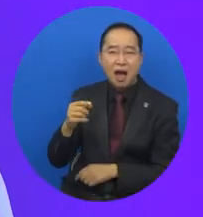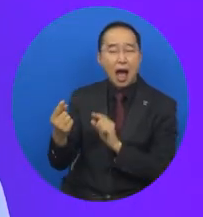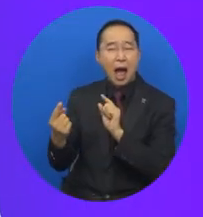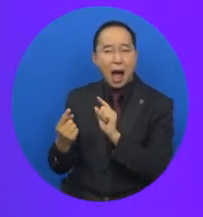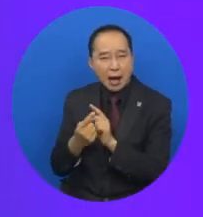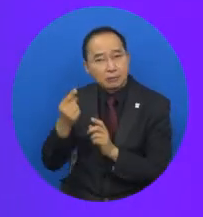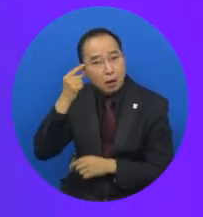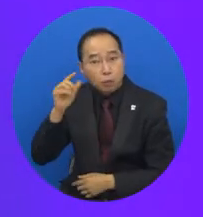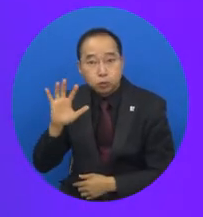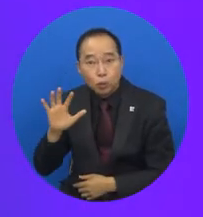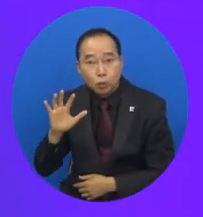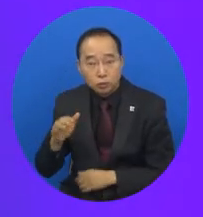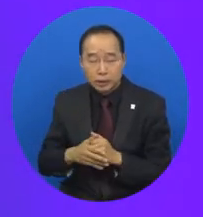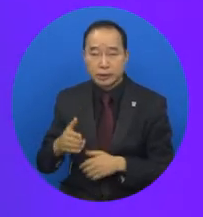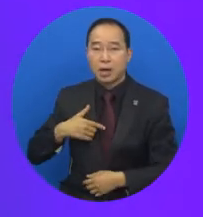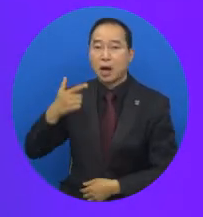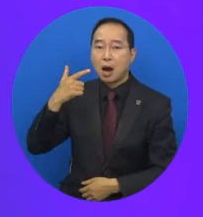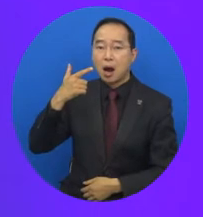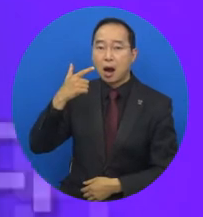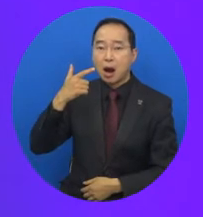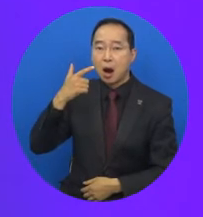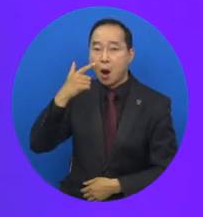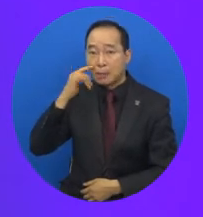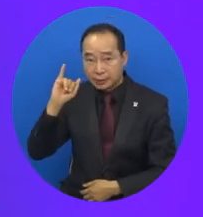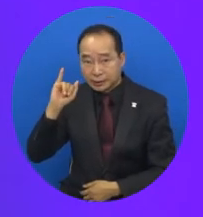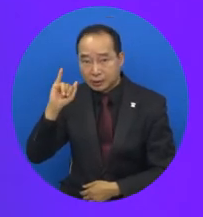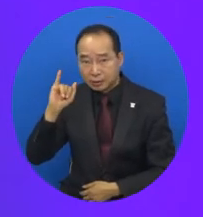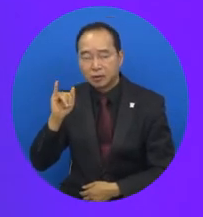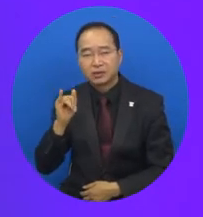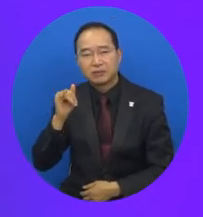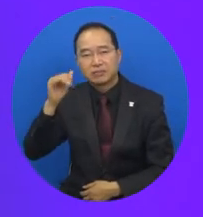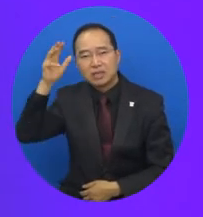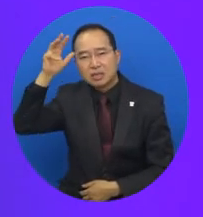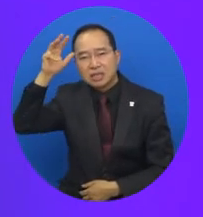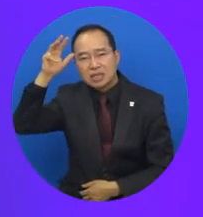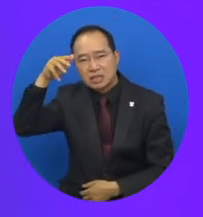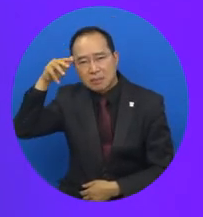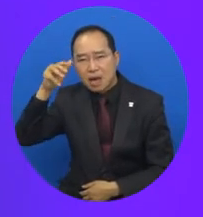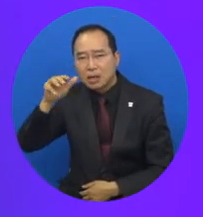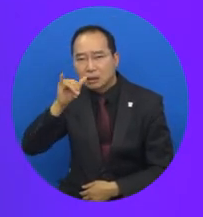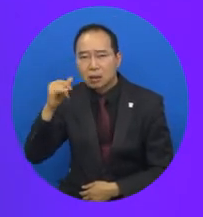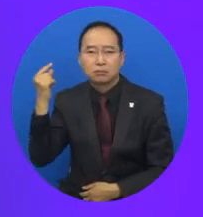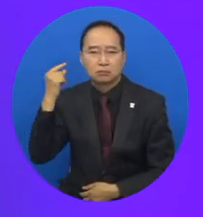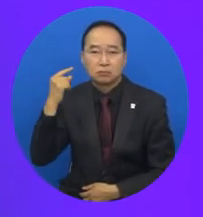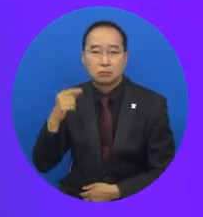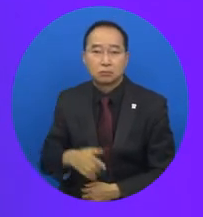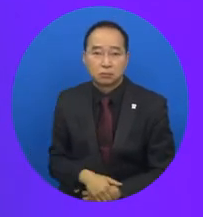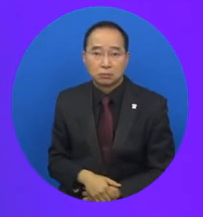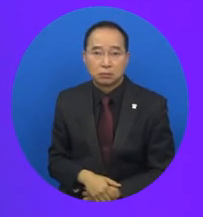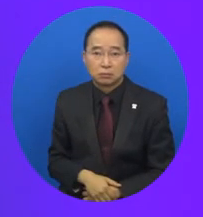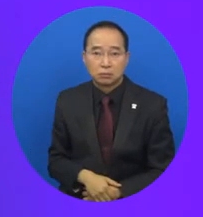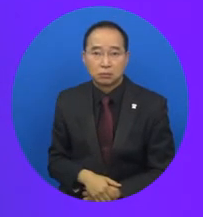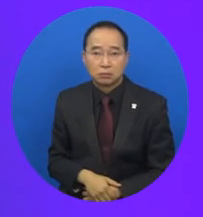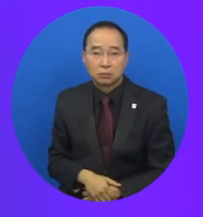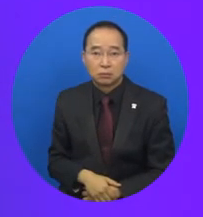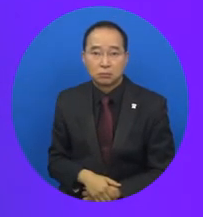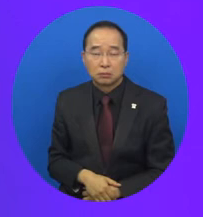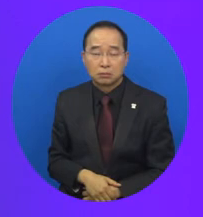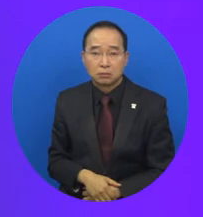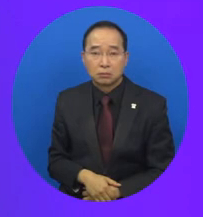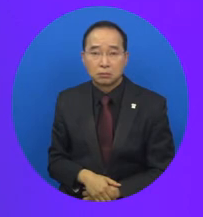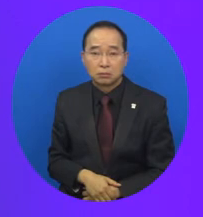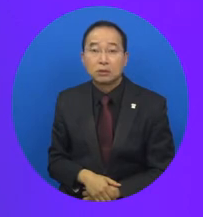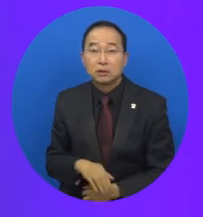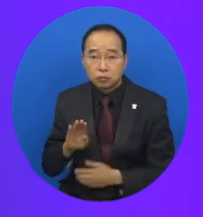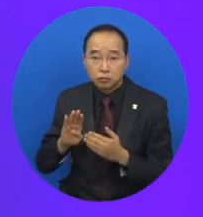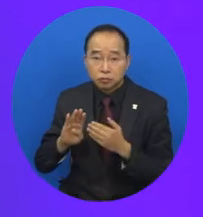근데 계기가 우리 모친께서 경증 치매를 앓는다는 소식을 듣게 되었고,